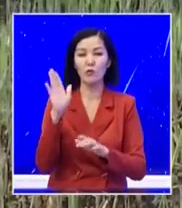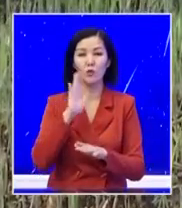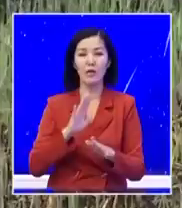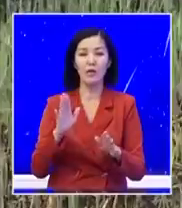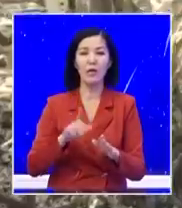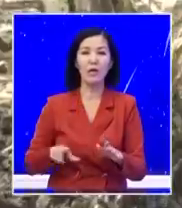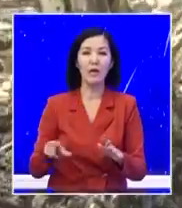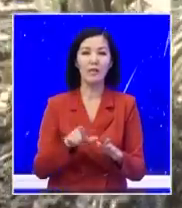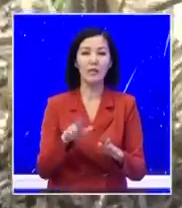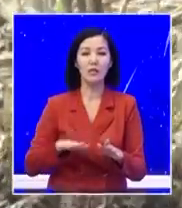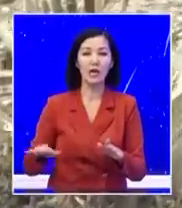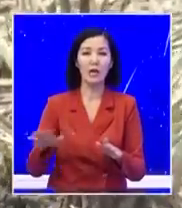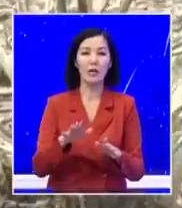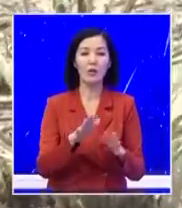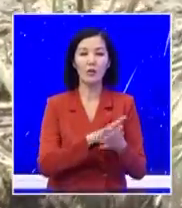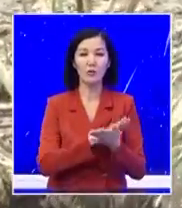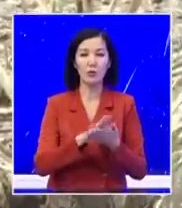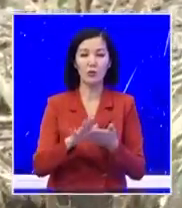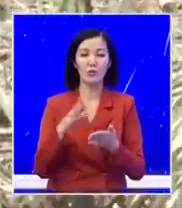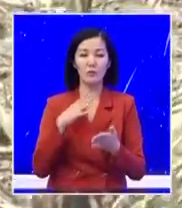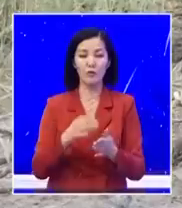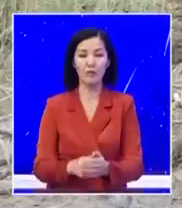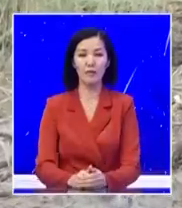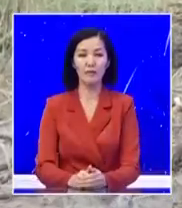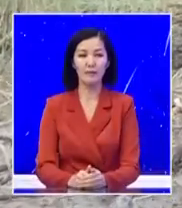қатар жағалауды да жүйелі тазартып отырады.